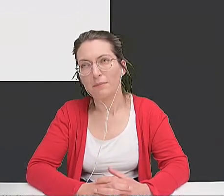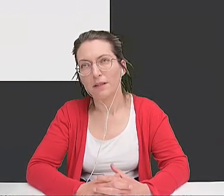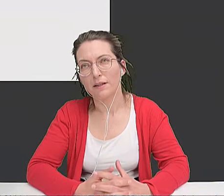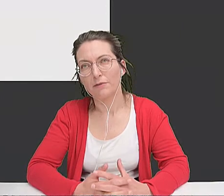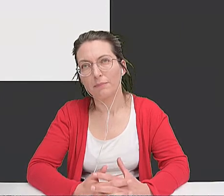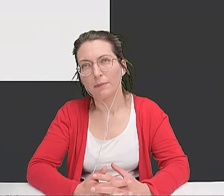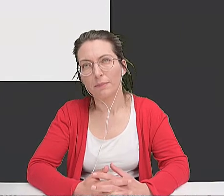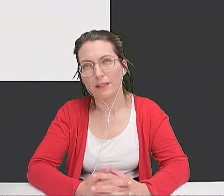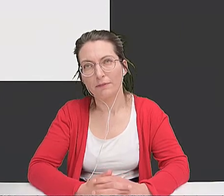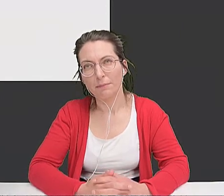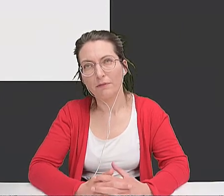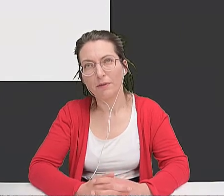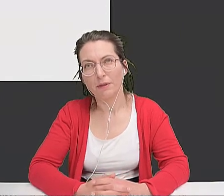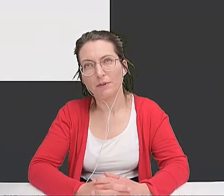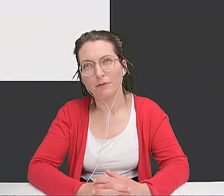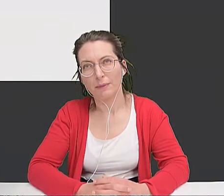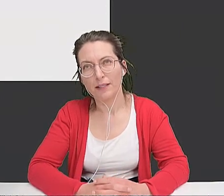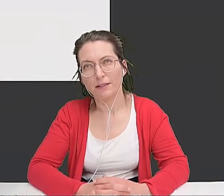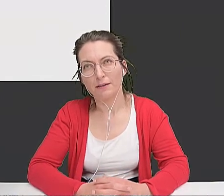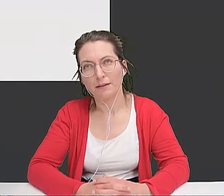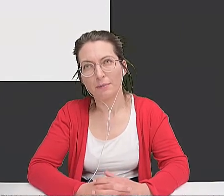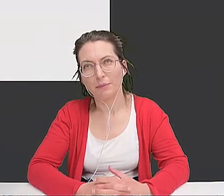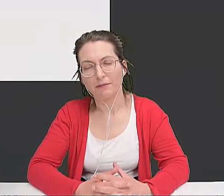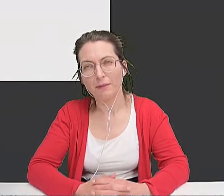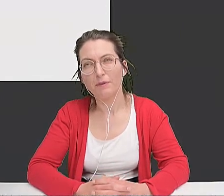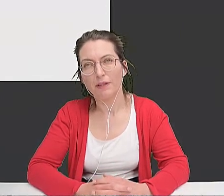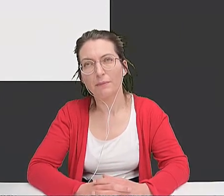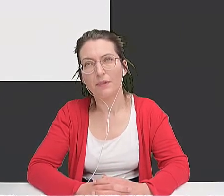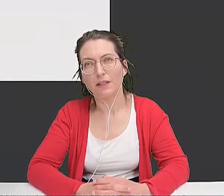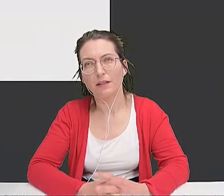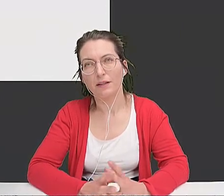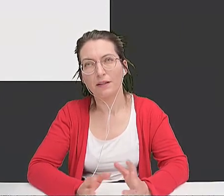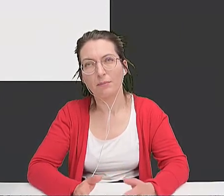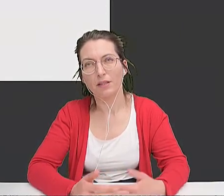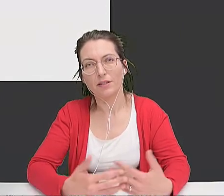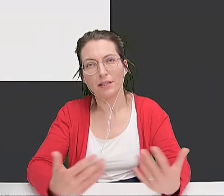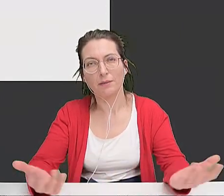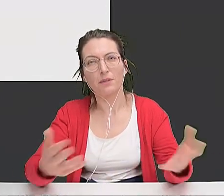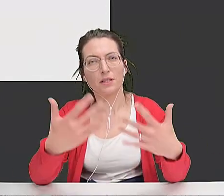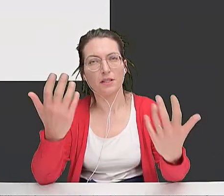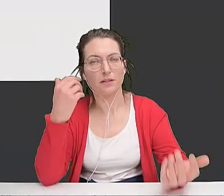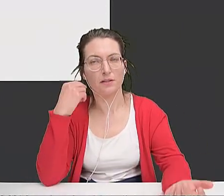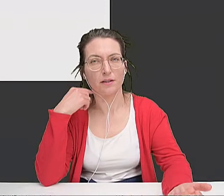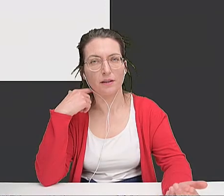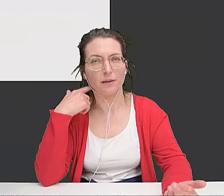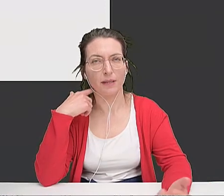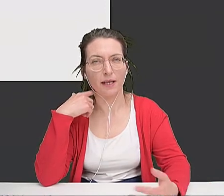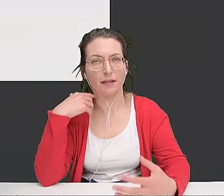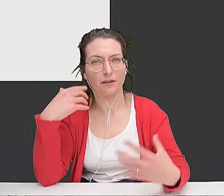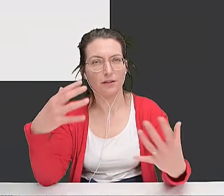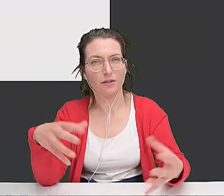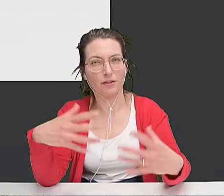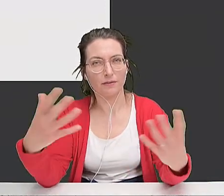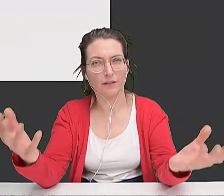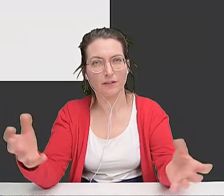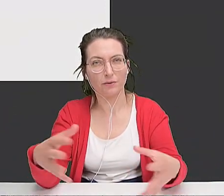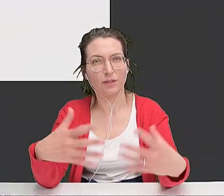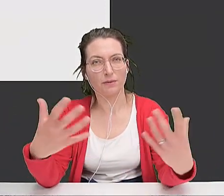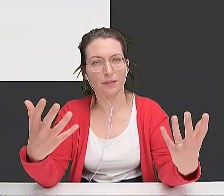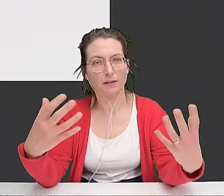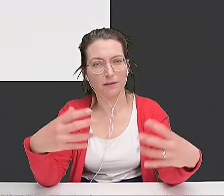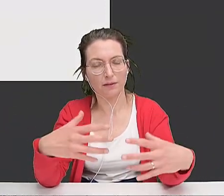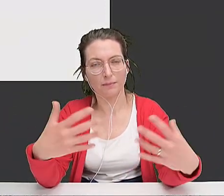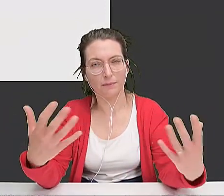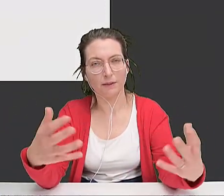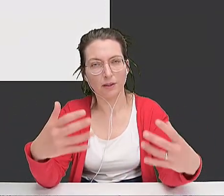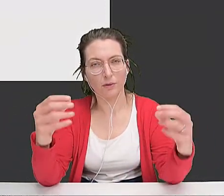normalerweise bei den Wettbewerben, beim Informatik-Biber-Wettbewerb, dann kriegt man das Ergebnis dann erst im Nachgang. Das ist jetzt quasi so, dass